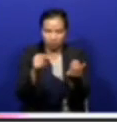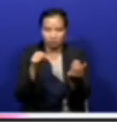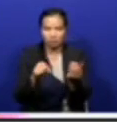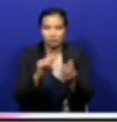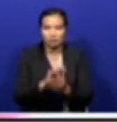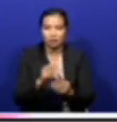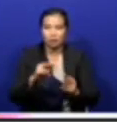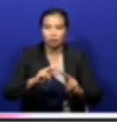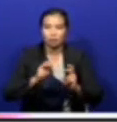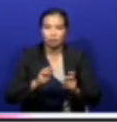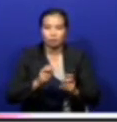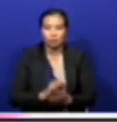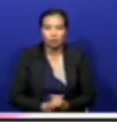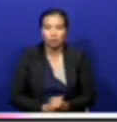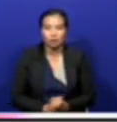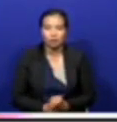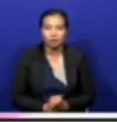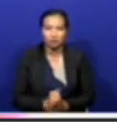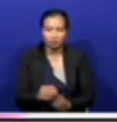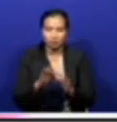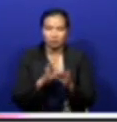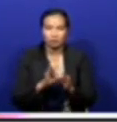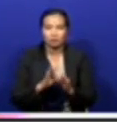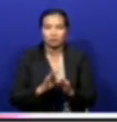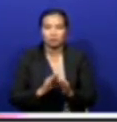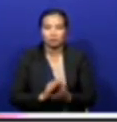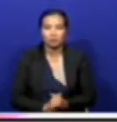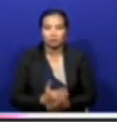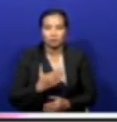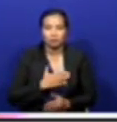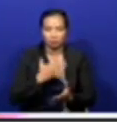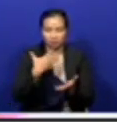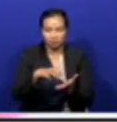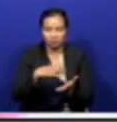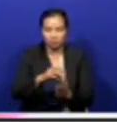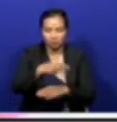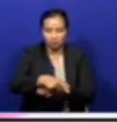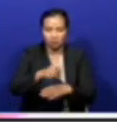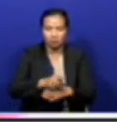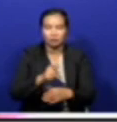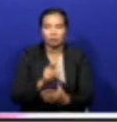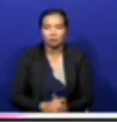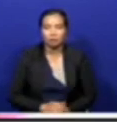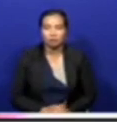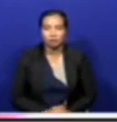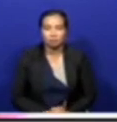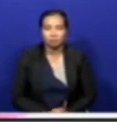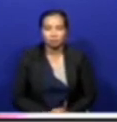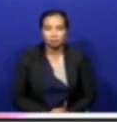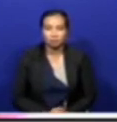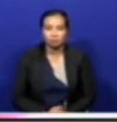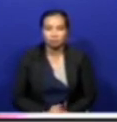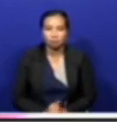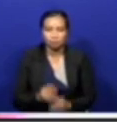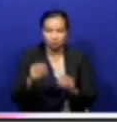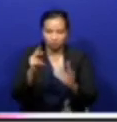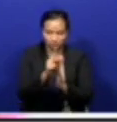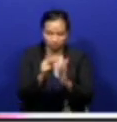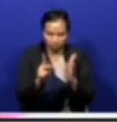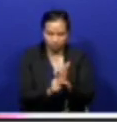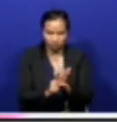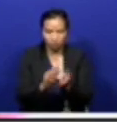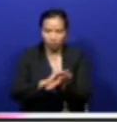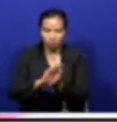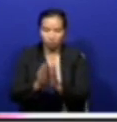ที่จะเป็นข้อห่วงใยของผมเองเนี่ยผมกราบเรียนท่านประธานด้วยความเคารพครับเมื่อเป็นกฎหมายปฏิรูปประเทศ